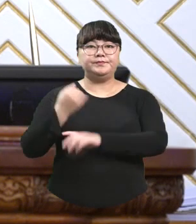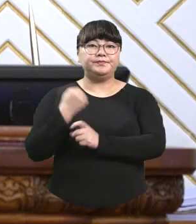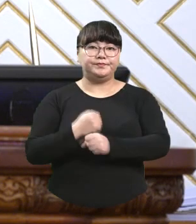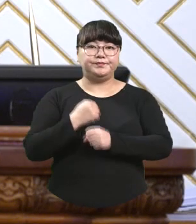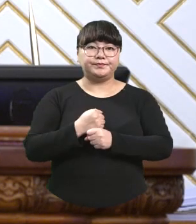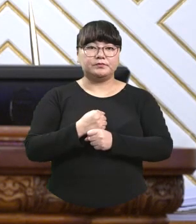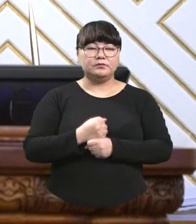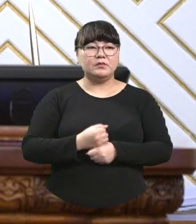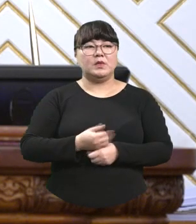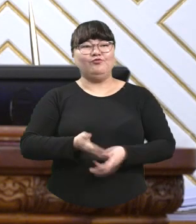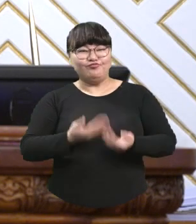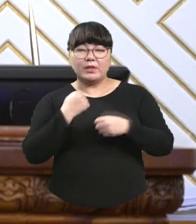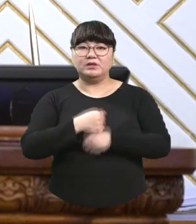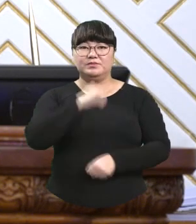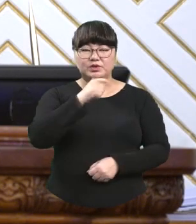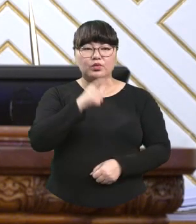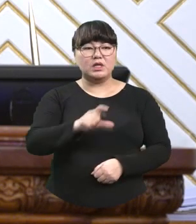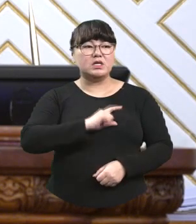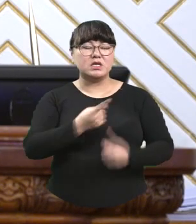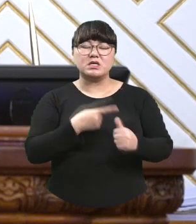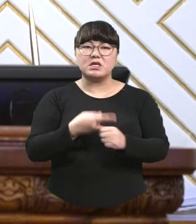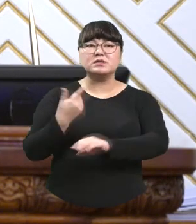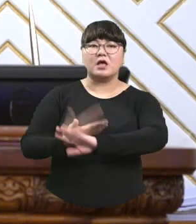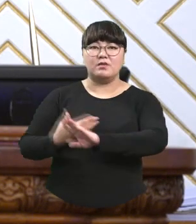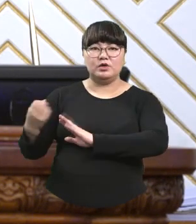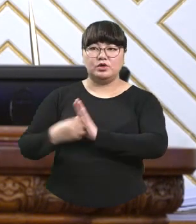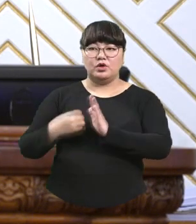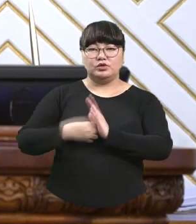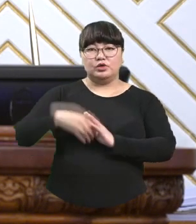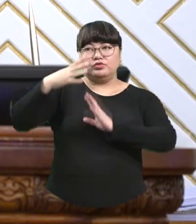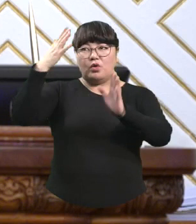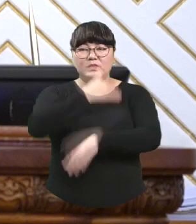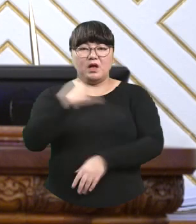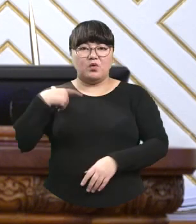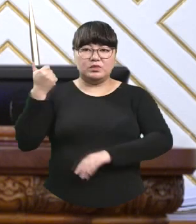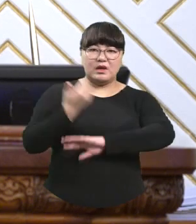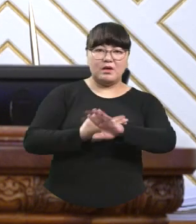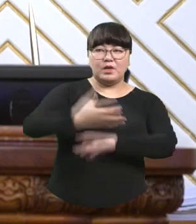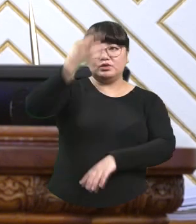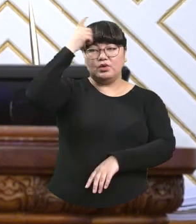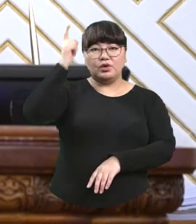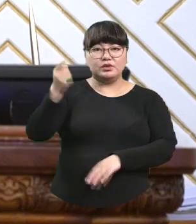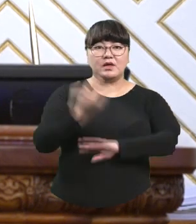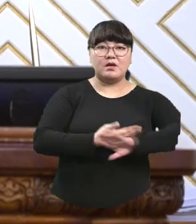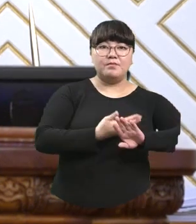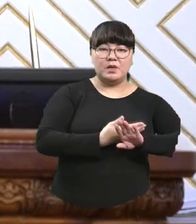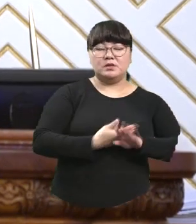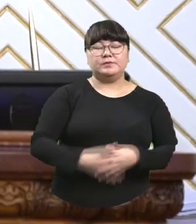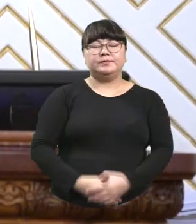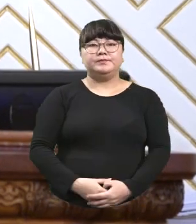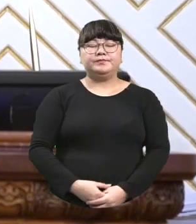ажил бол амаргүй ажил. Яагаад гэвэл хүний эрхийг хинээс хамгаалдаг юм гэхээр эрх мэдэлтнүүдээс төрөөс